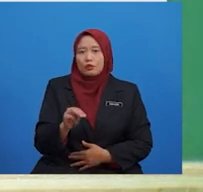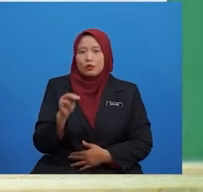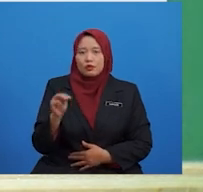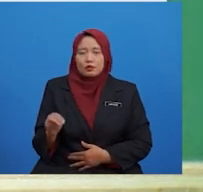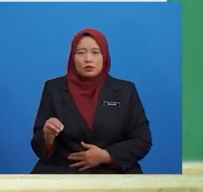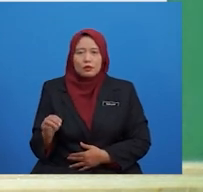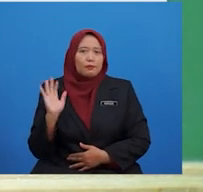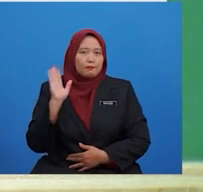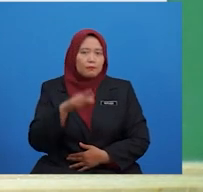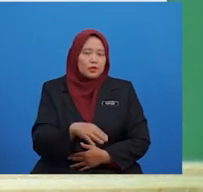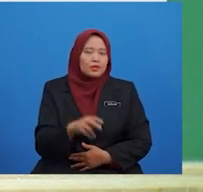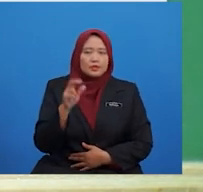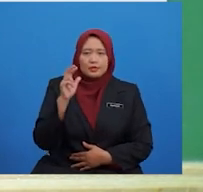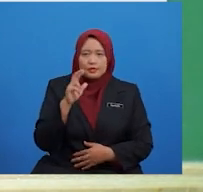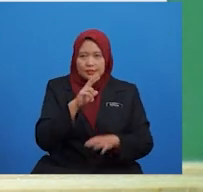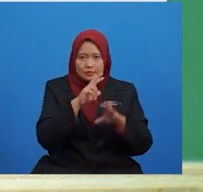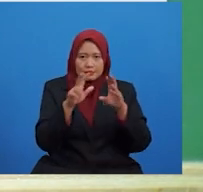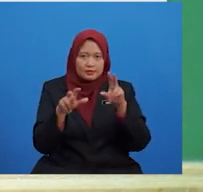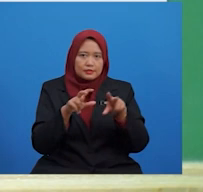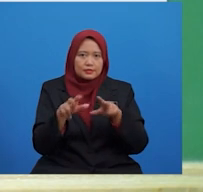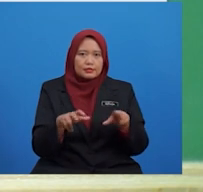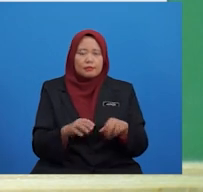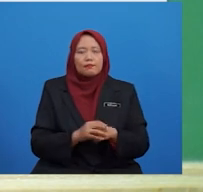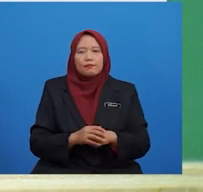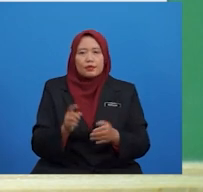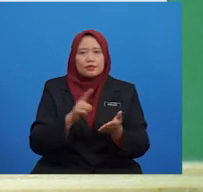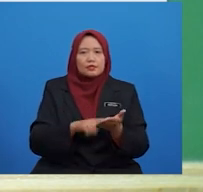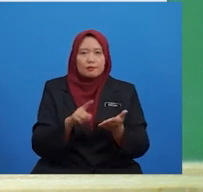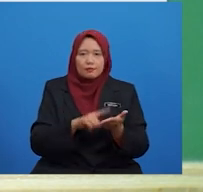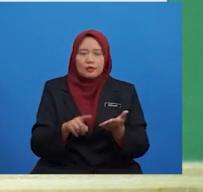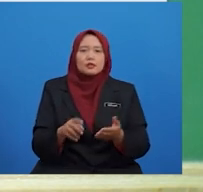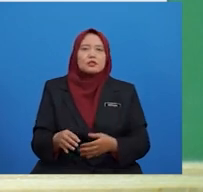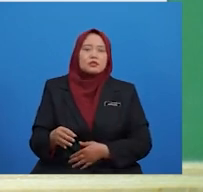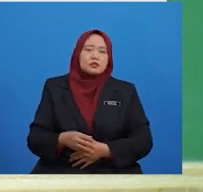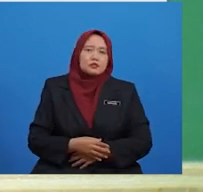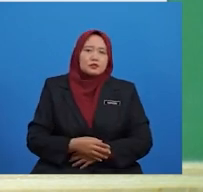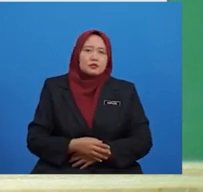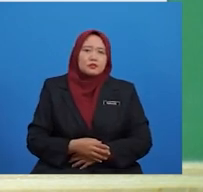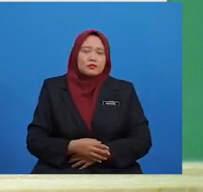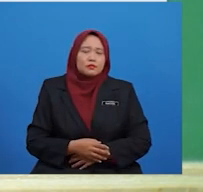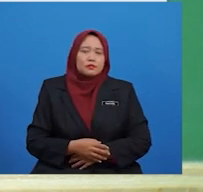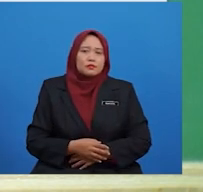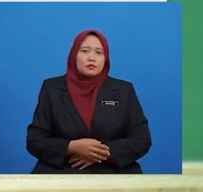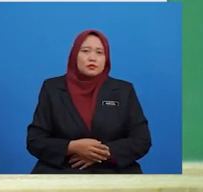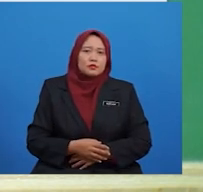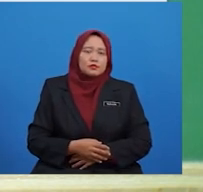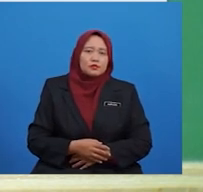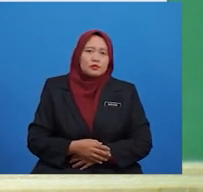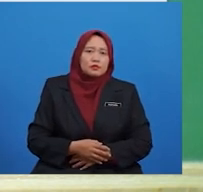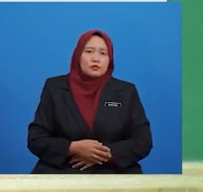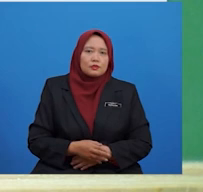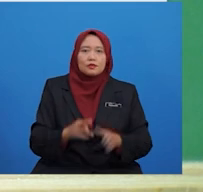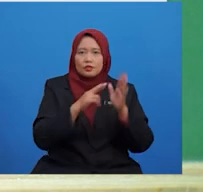Murid-murid, mari kita semak jawapan bersama-sama. Rajah 1B